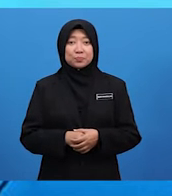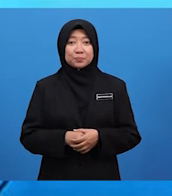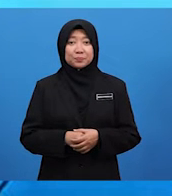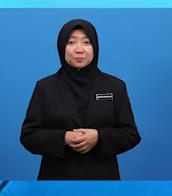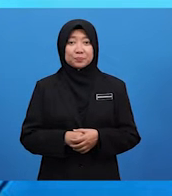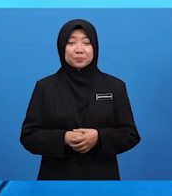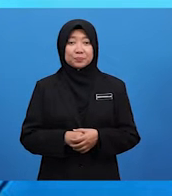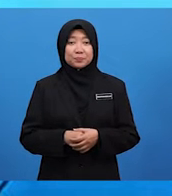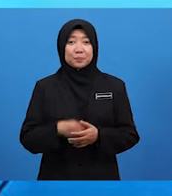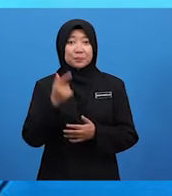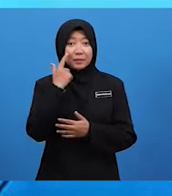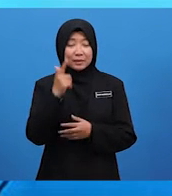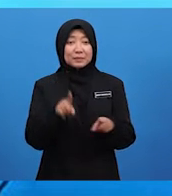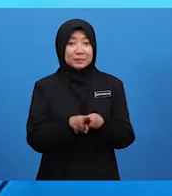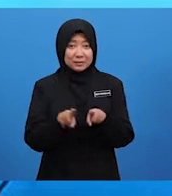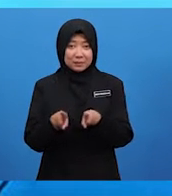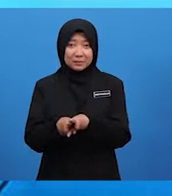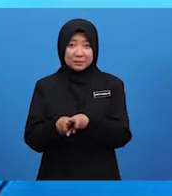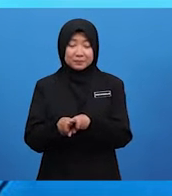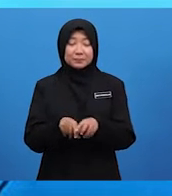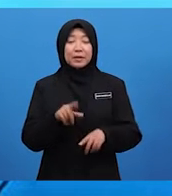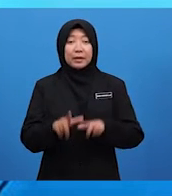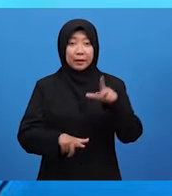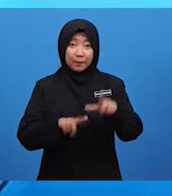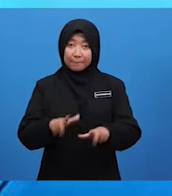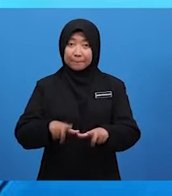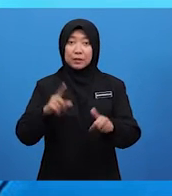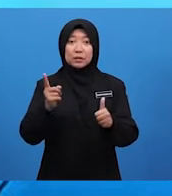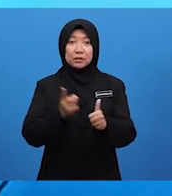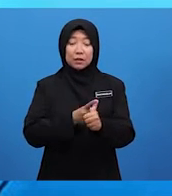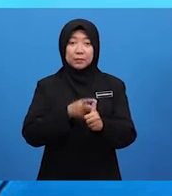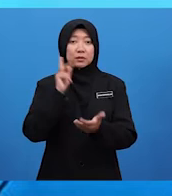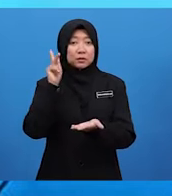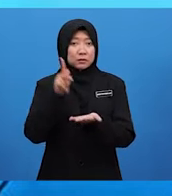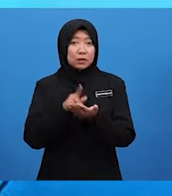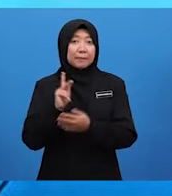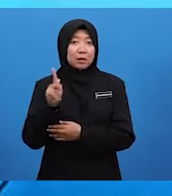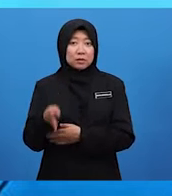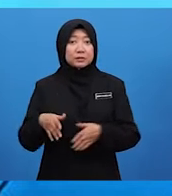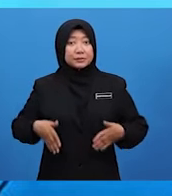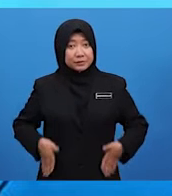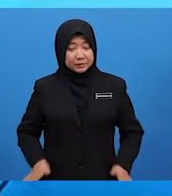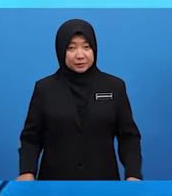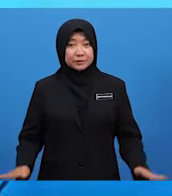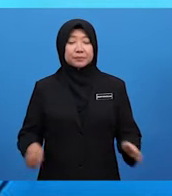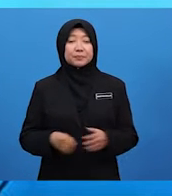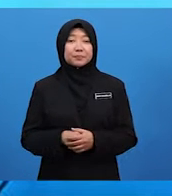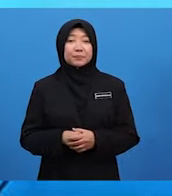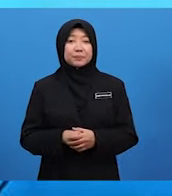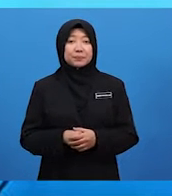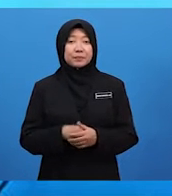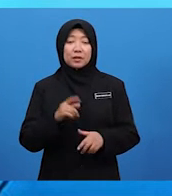Mari kita lihat sama-sama. Langkah pertama adalah mengenal pasti skirt. Langkah